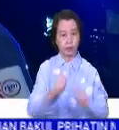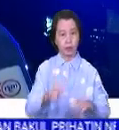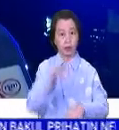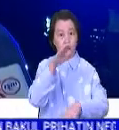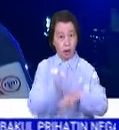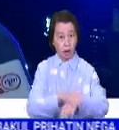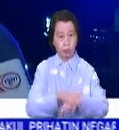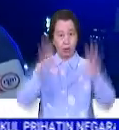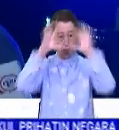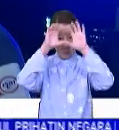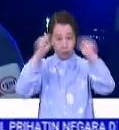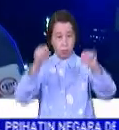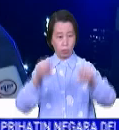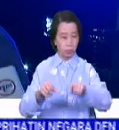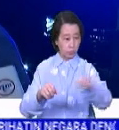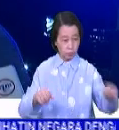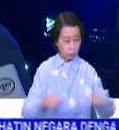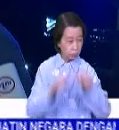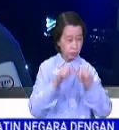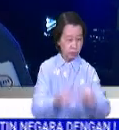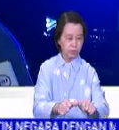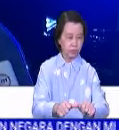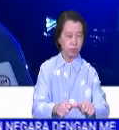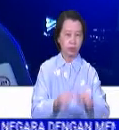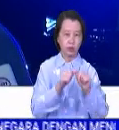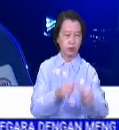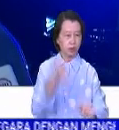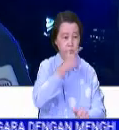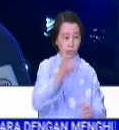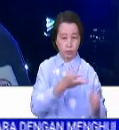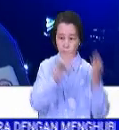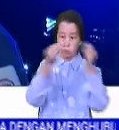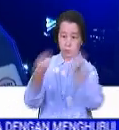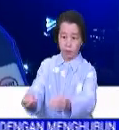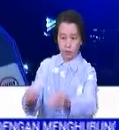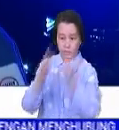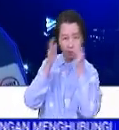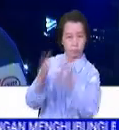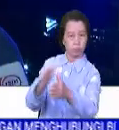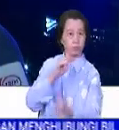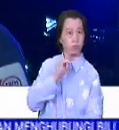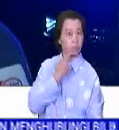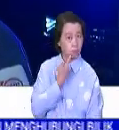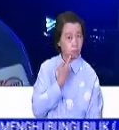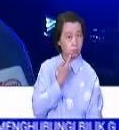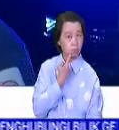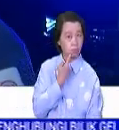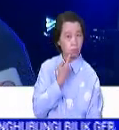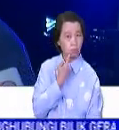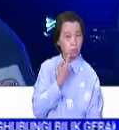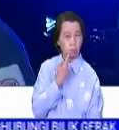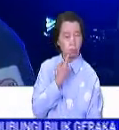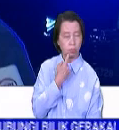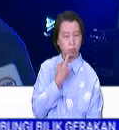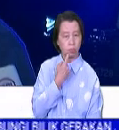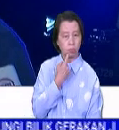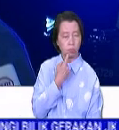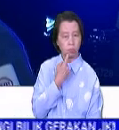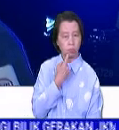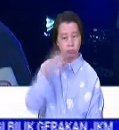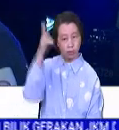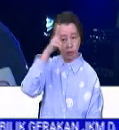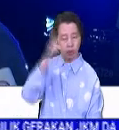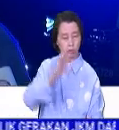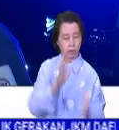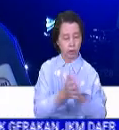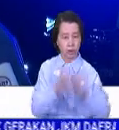majikan-majikan yang berterusan tidak memberi apa perhatian serius terhadap sat kerajaan supaya